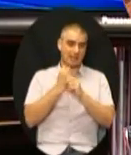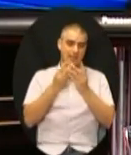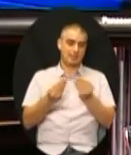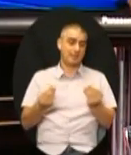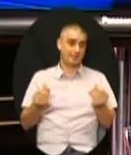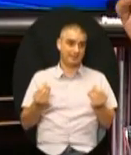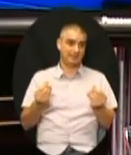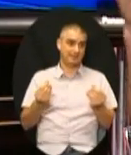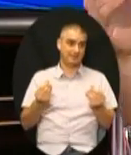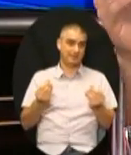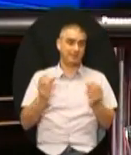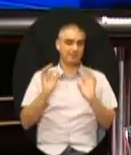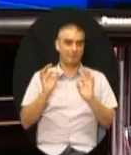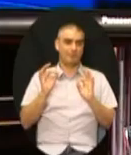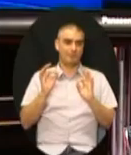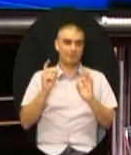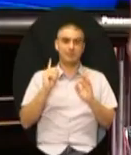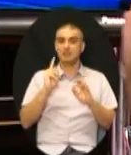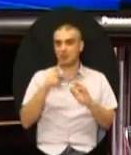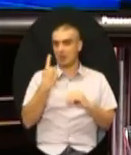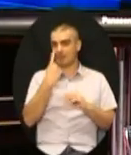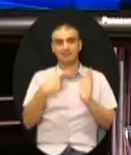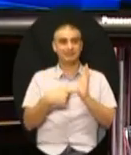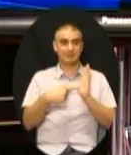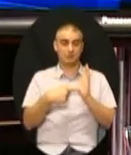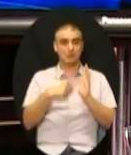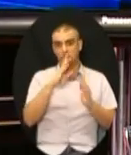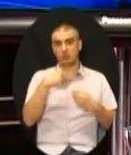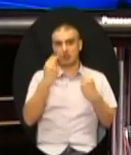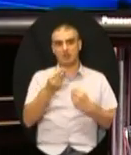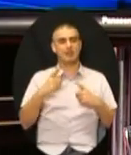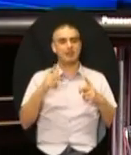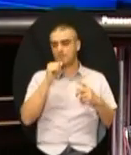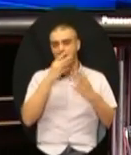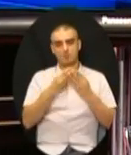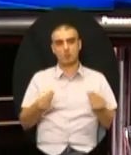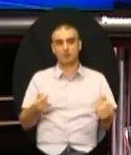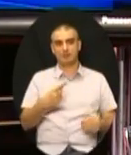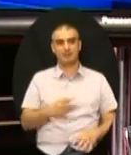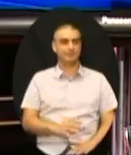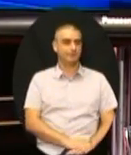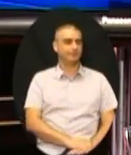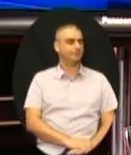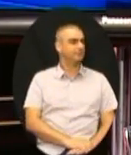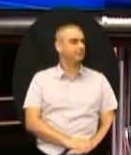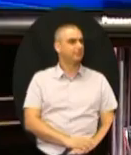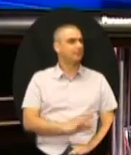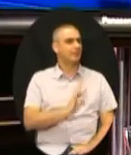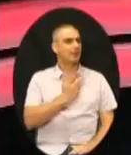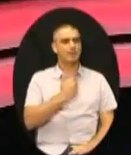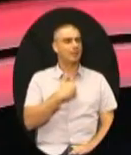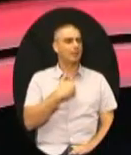נמס. ואז באמת יכול, בין השאר, אחת הסיבות שיכול לתת קיום של מים נוזליים. כמה אנחנו